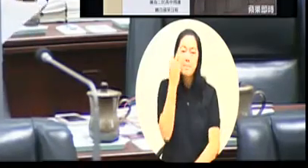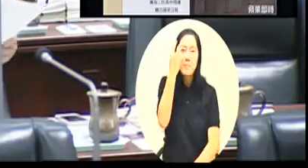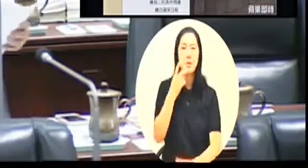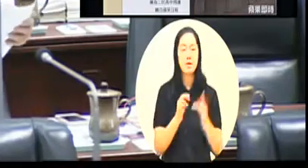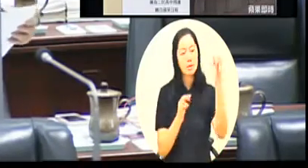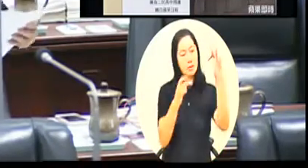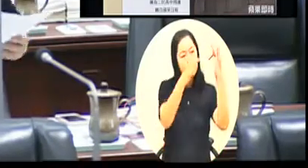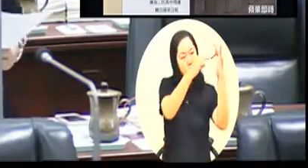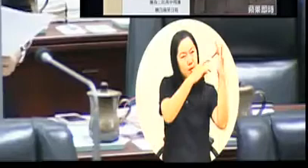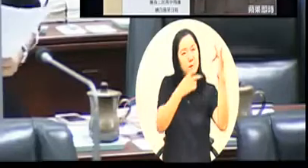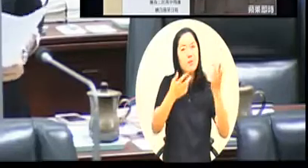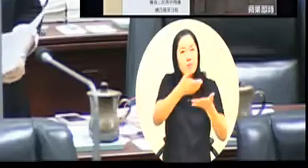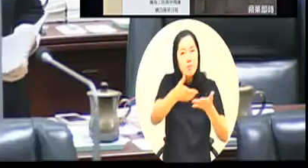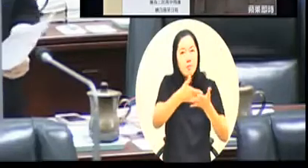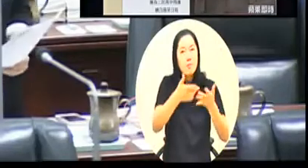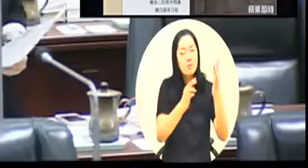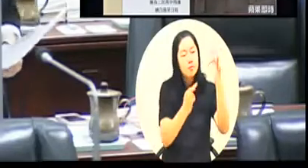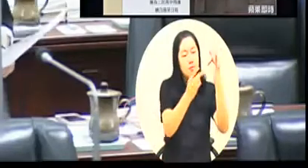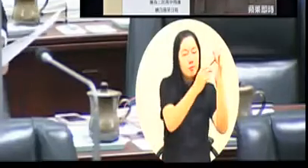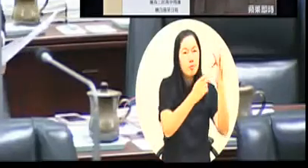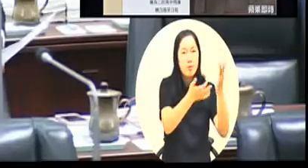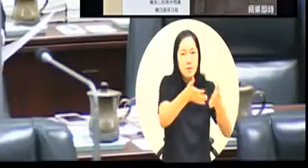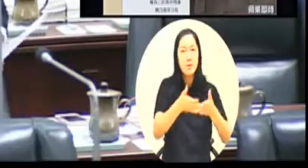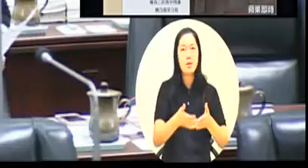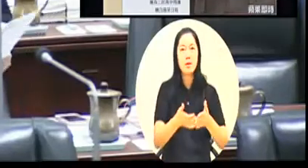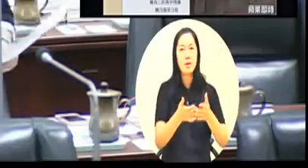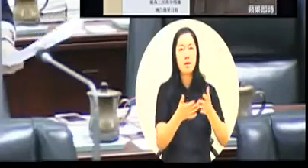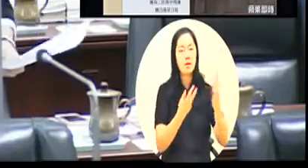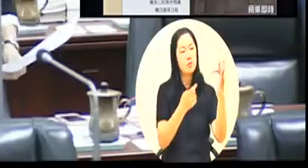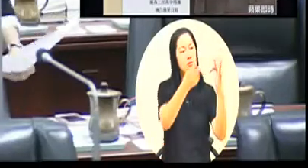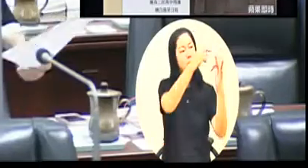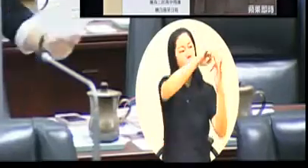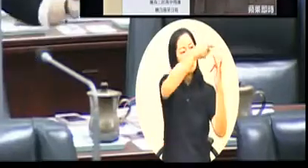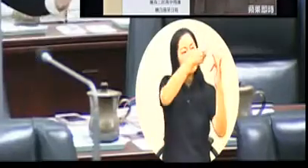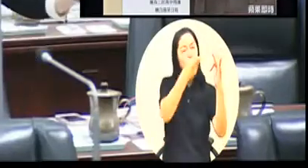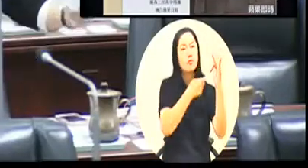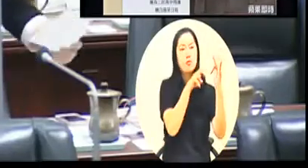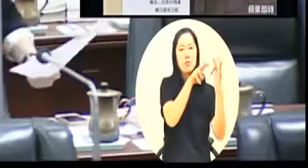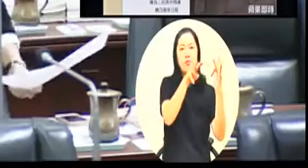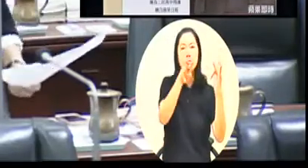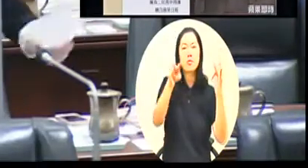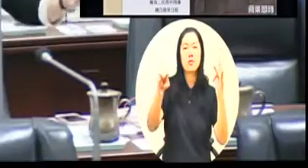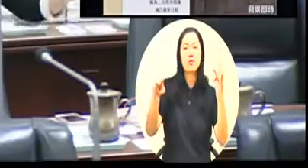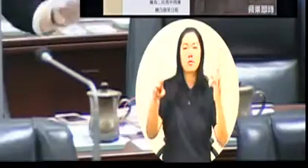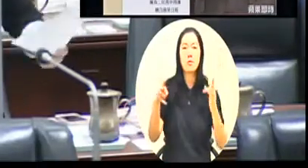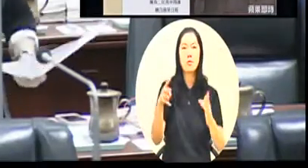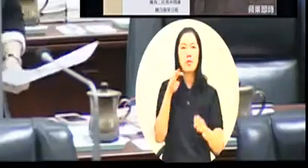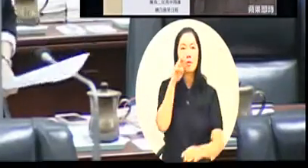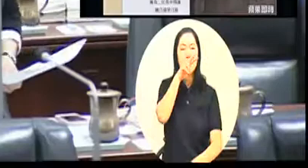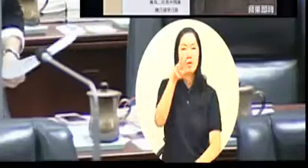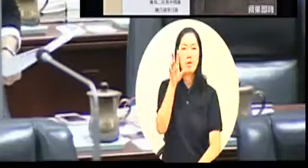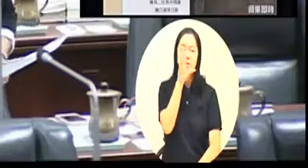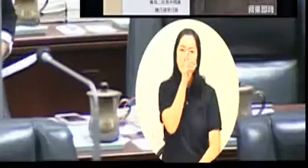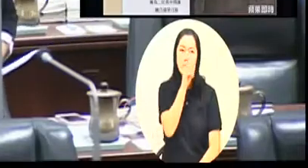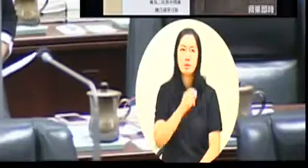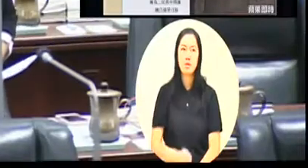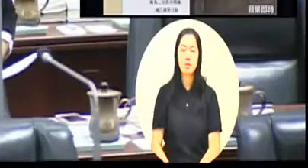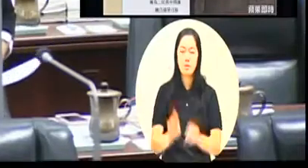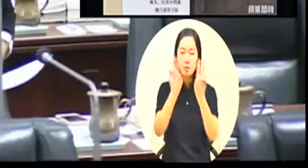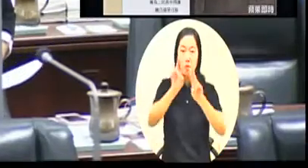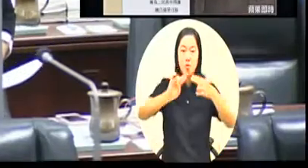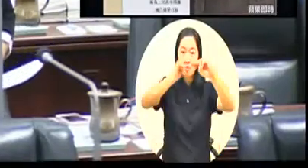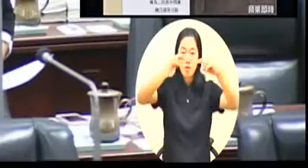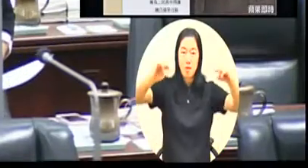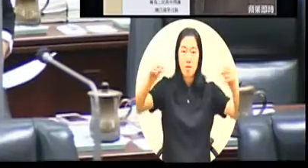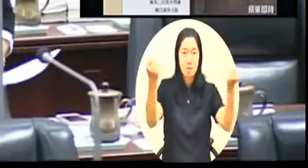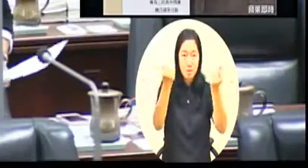要剪得漂亮一点嘛，剪的都是光秃秃的。那么我们整条澄清路就是这样，每好像树立很多电线杆，它不是树了，像电